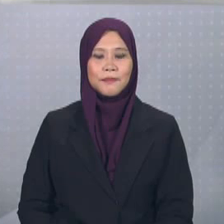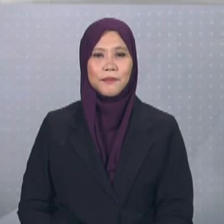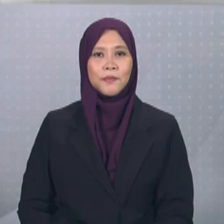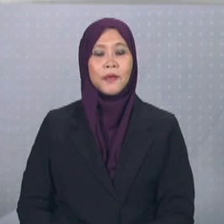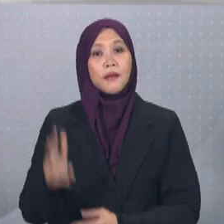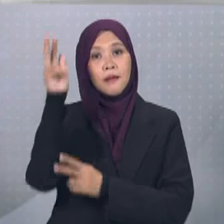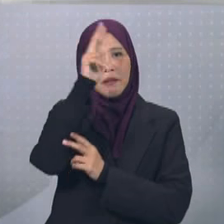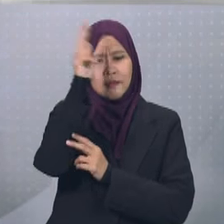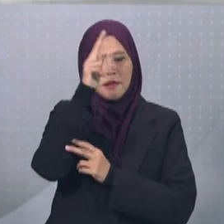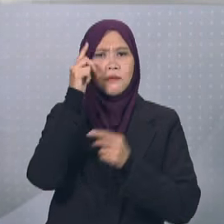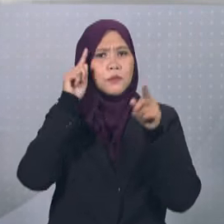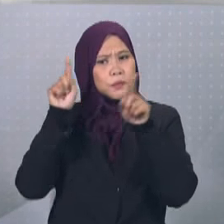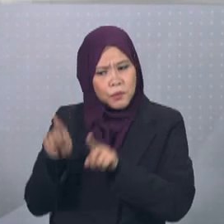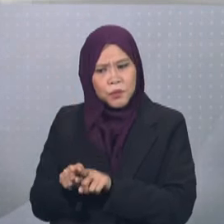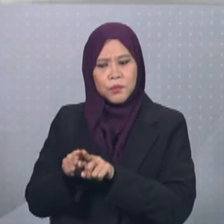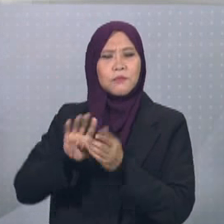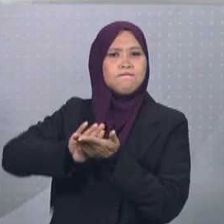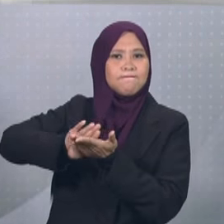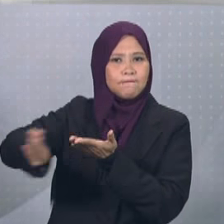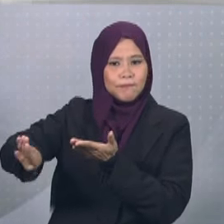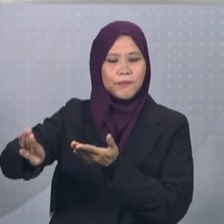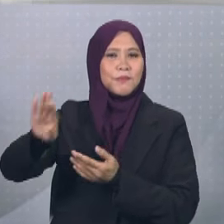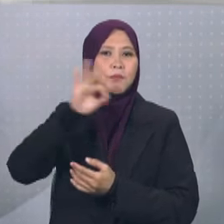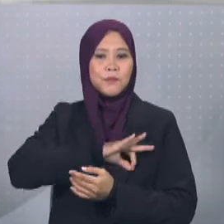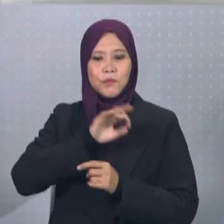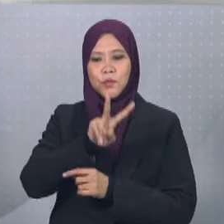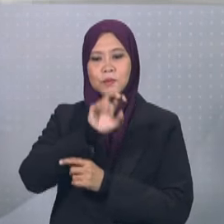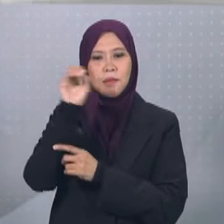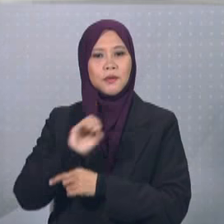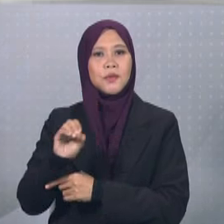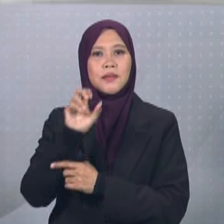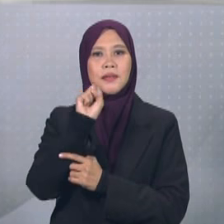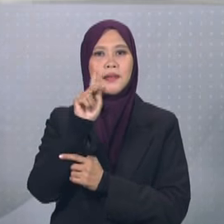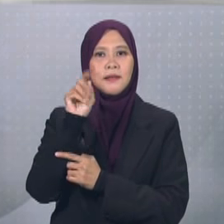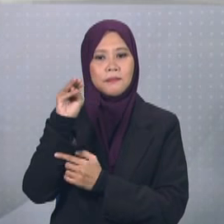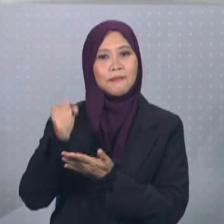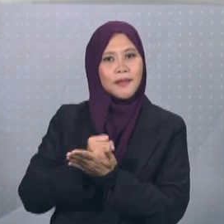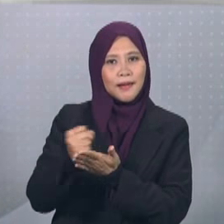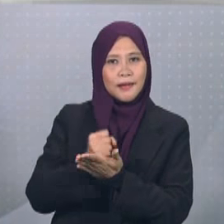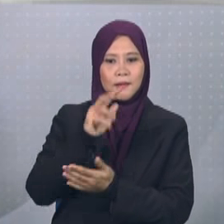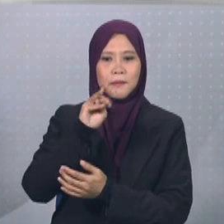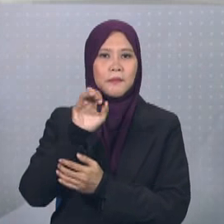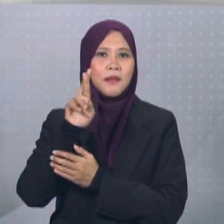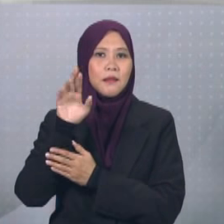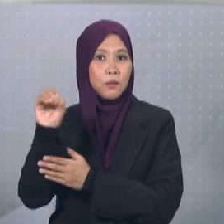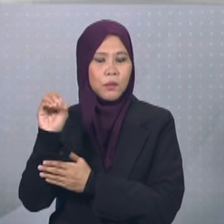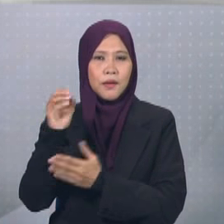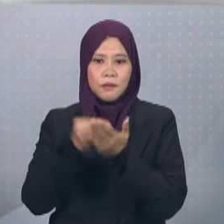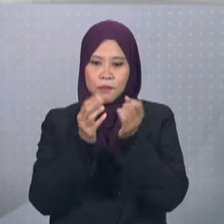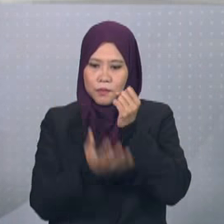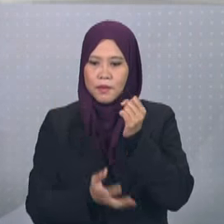Dalam hal itu, kerajaan turut bersetuju memansuhkan kadar faedah 2% untuk skim kredit mikro. Dan ia membabitkan